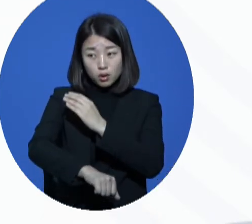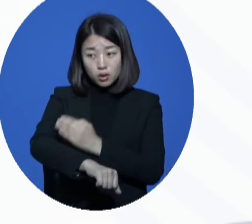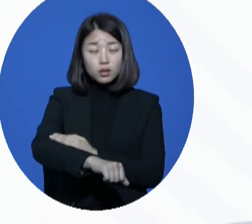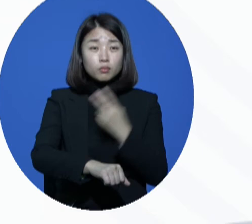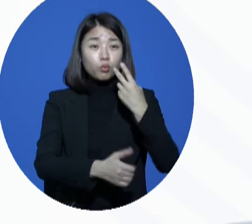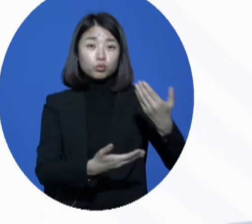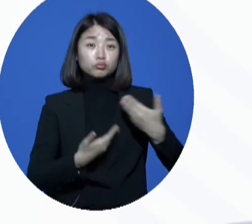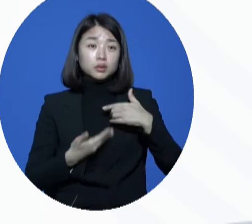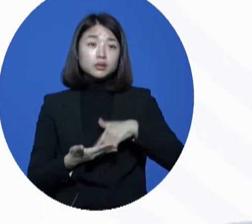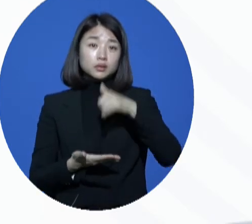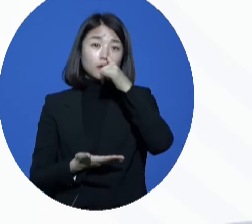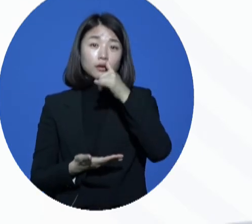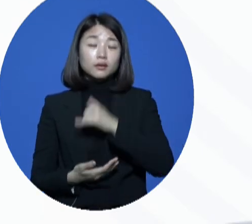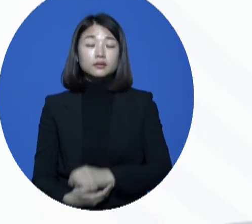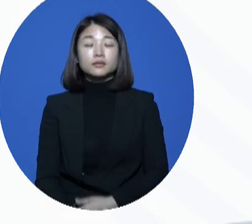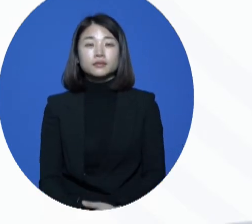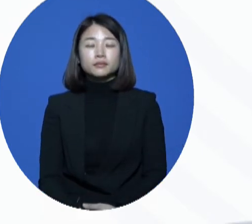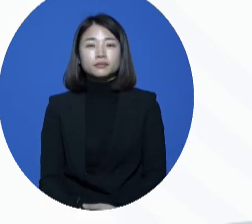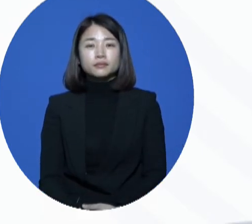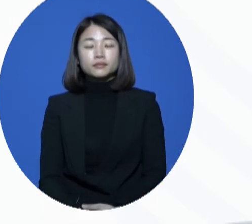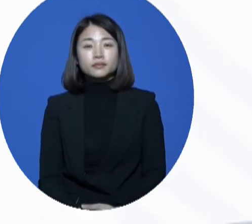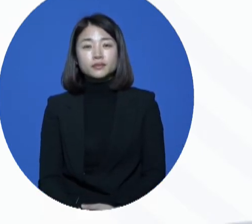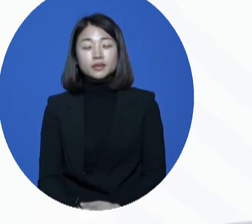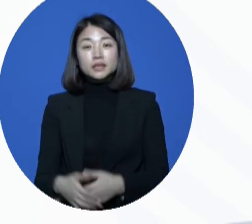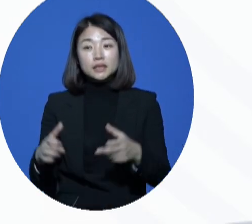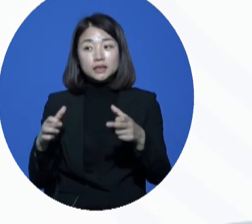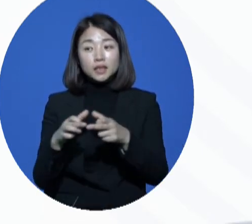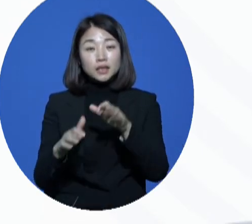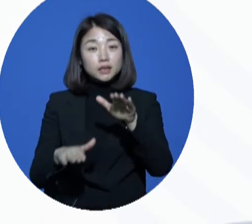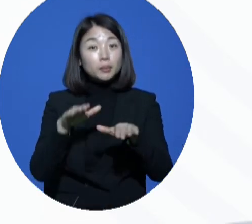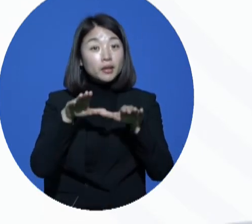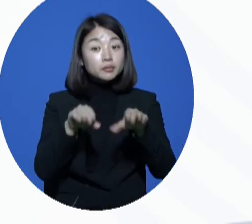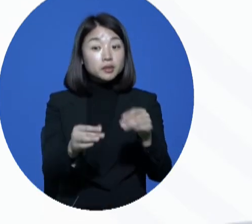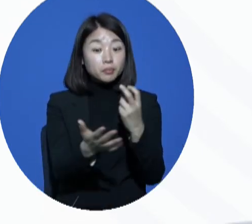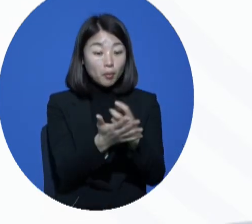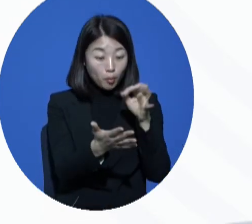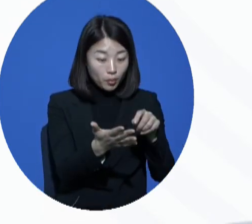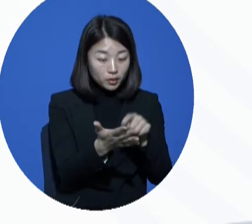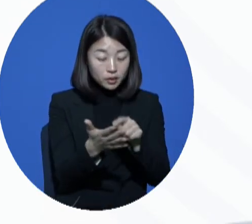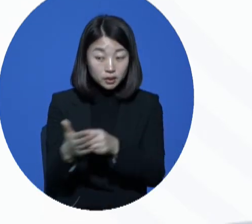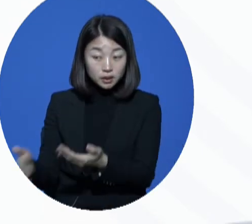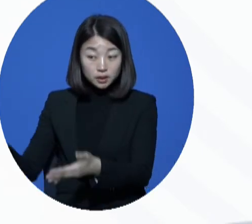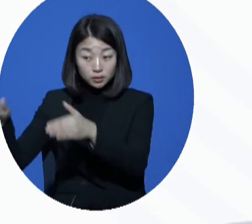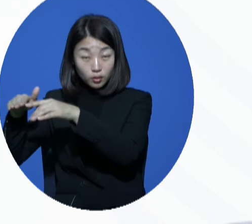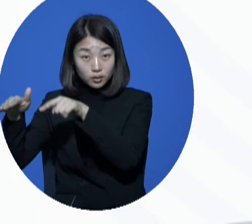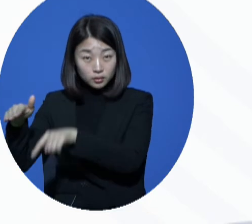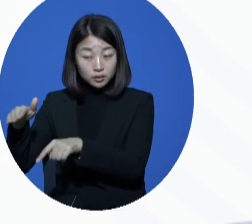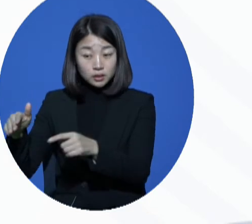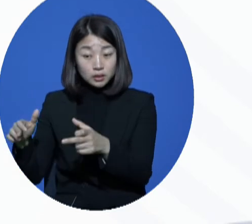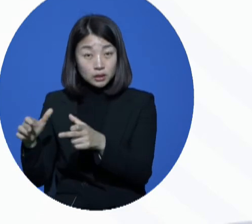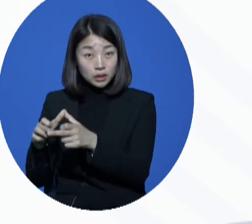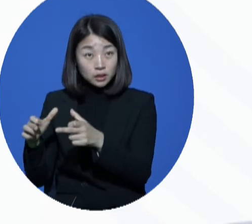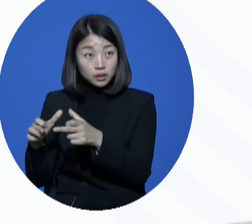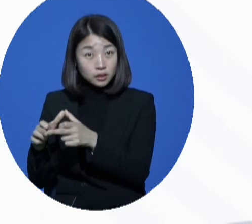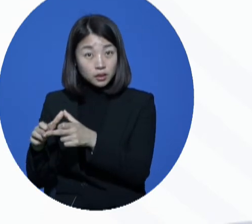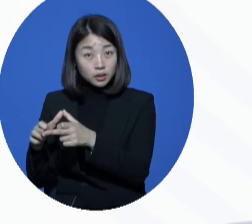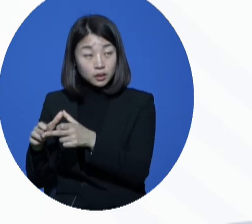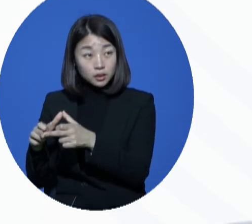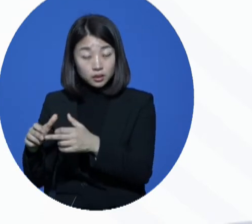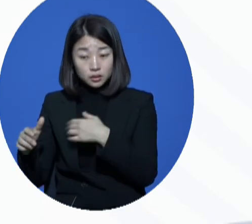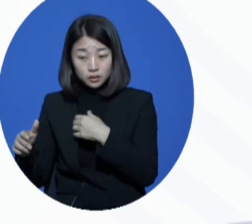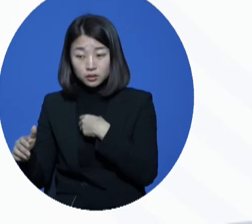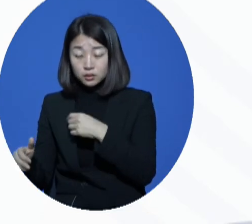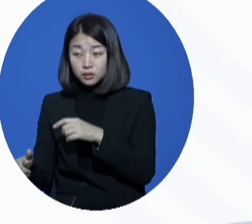하게 되어 있습니다. 그리고 장애인 차별금지법에서도 시설에 사는 사람이 장애를 이유로 거주